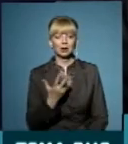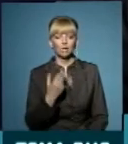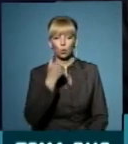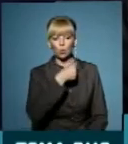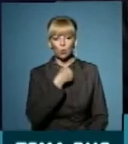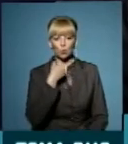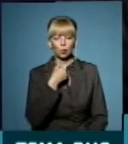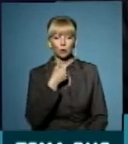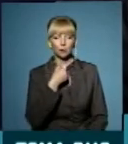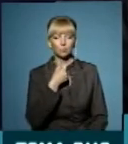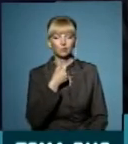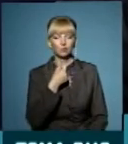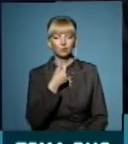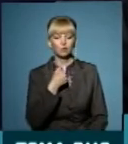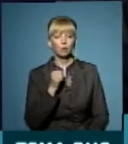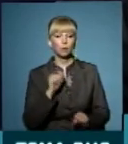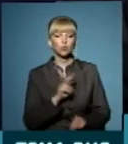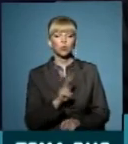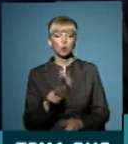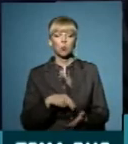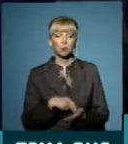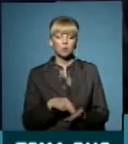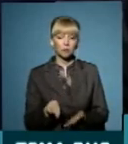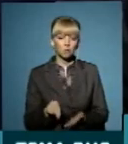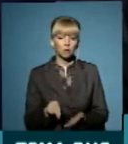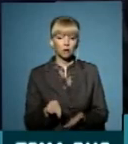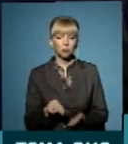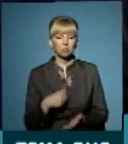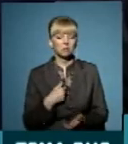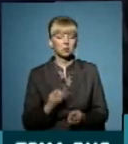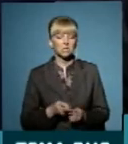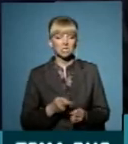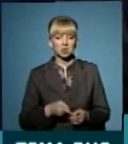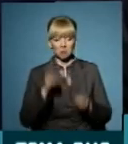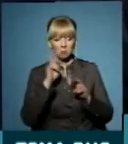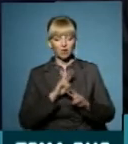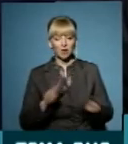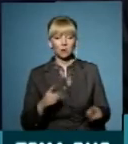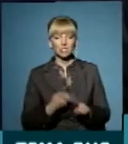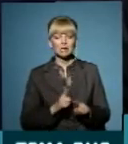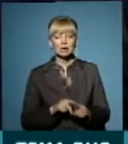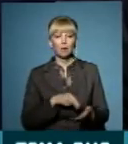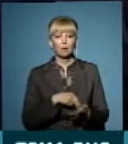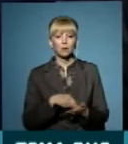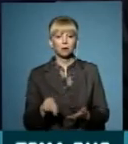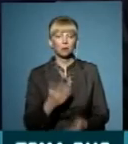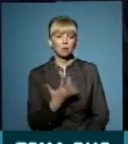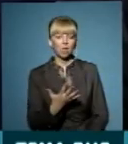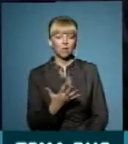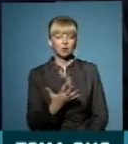2013 року, ну, може, хтось ще придбав, але мені це невідомо, це придбано